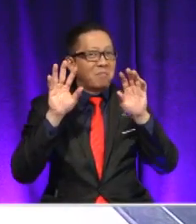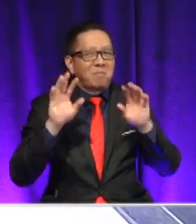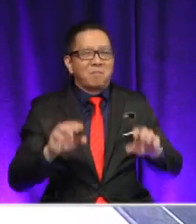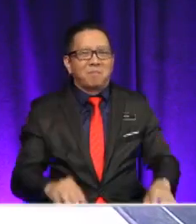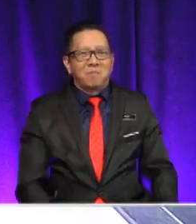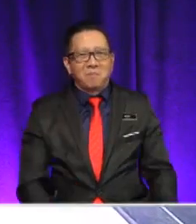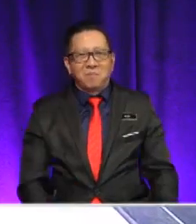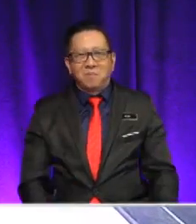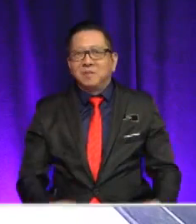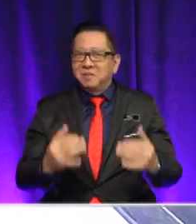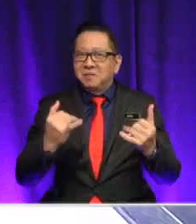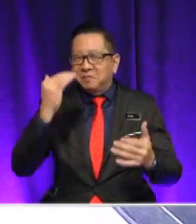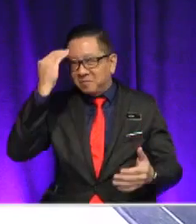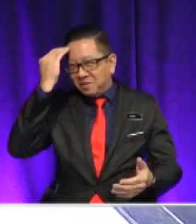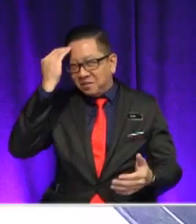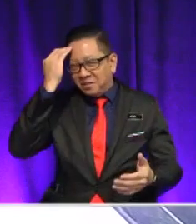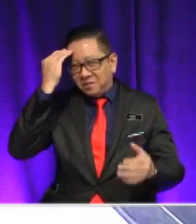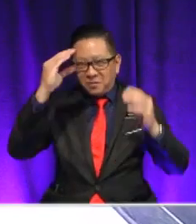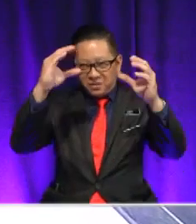cara untuk siapkan